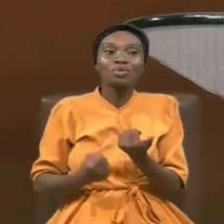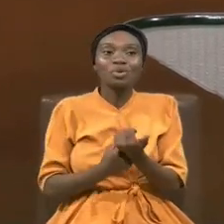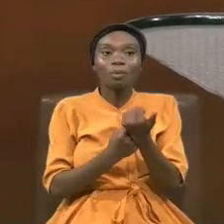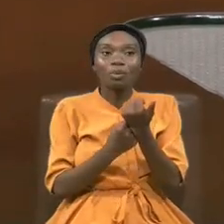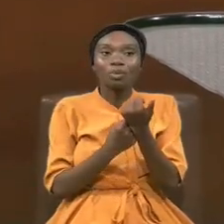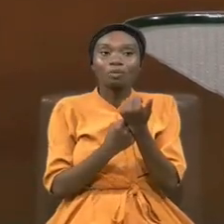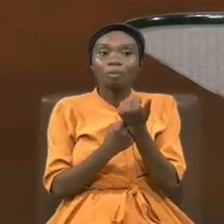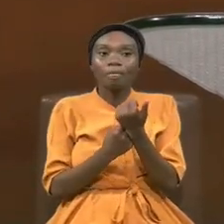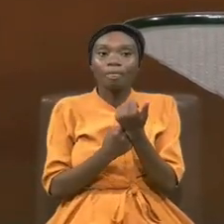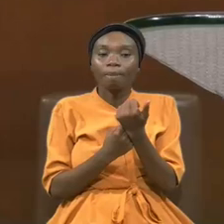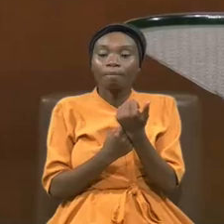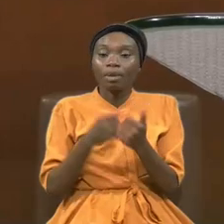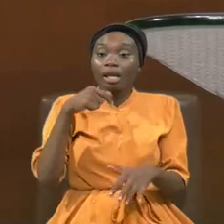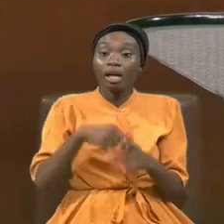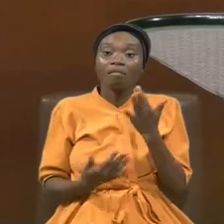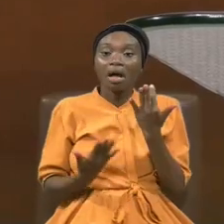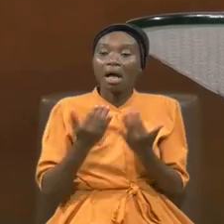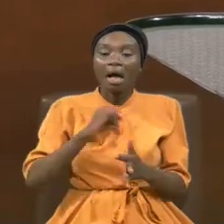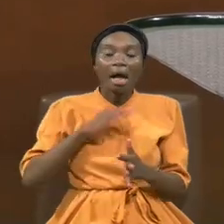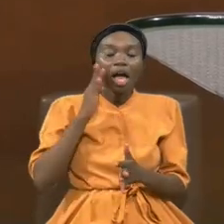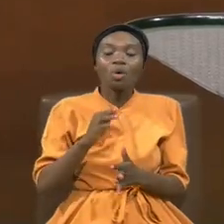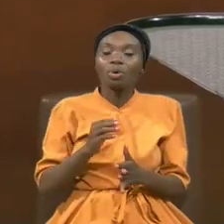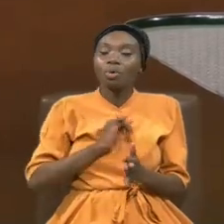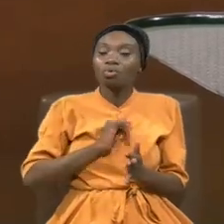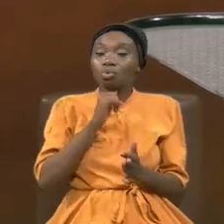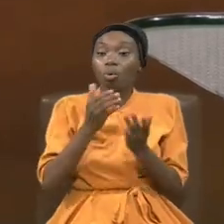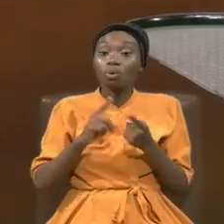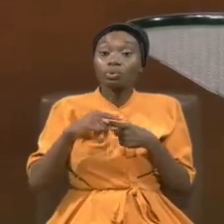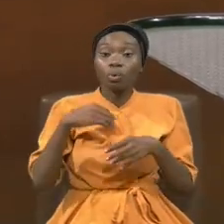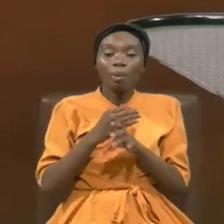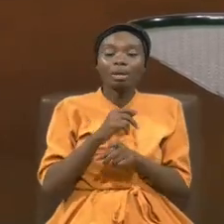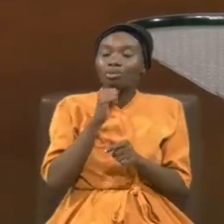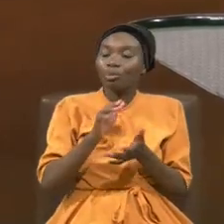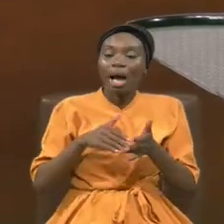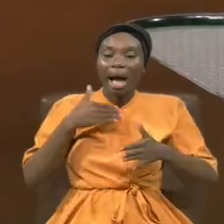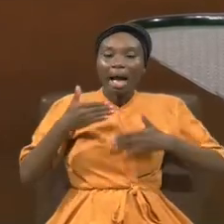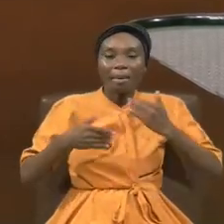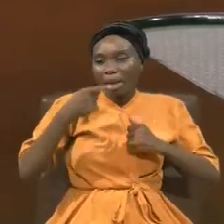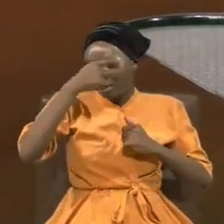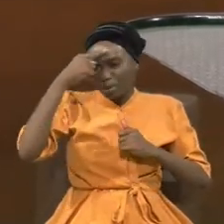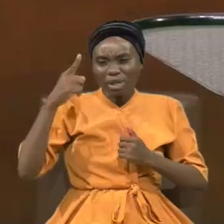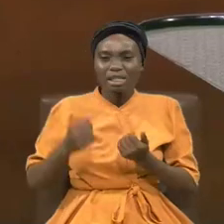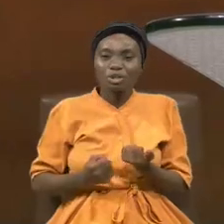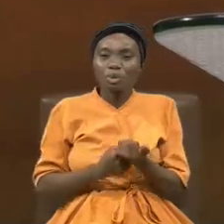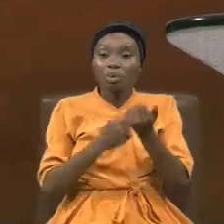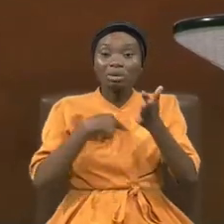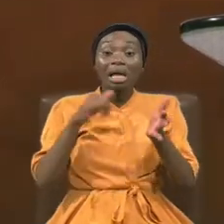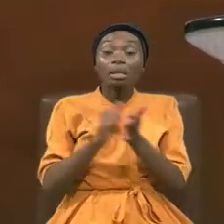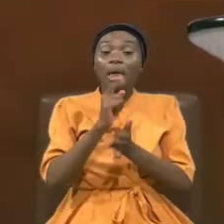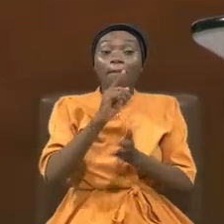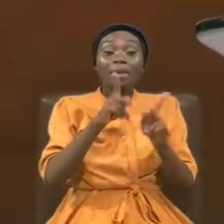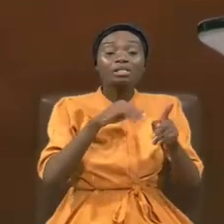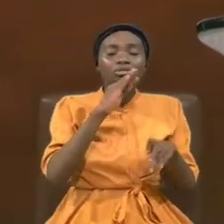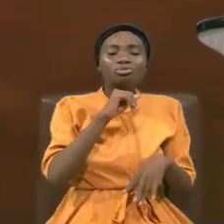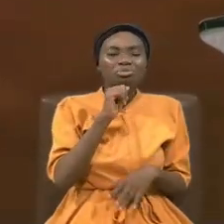route pour l'enfer, je vais le supporter pour aller en enfer. Je ne veux pas l'énerver parce qu'il me supporte. » La